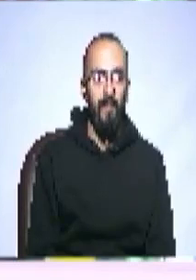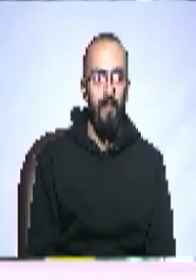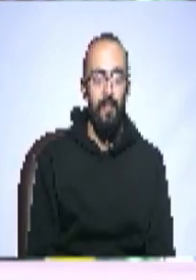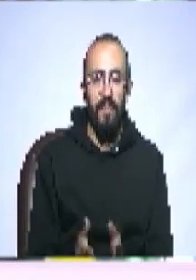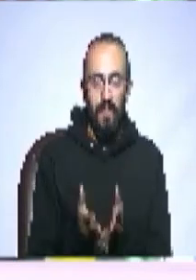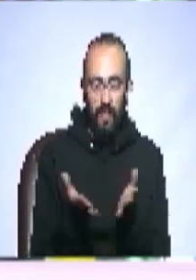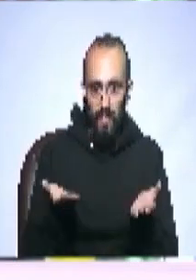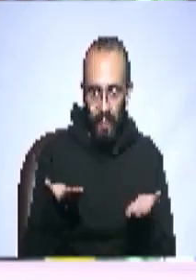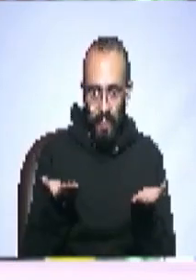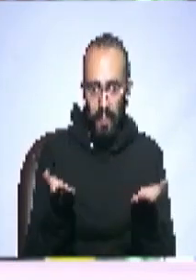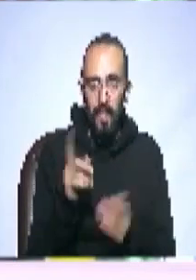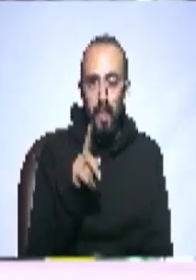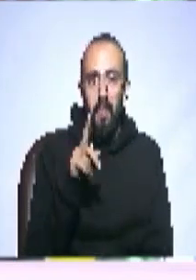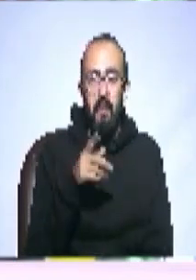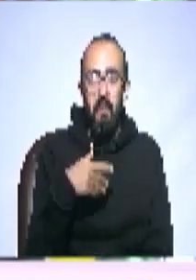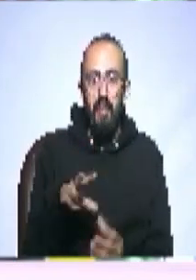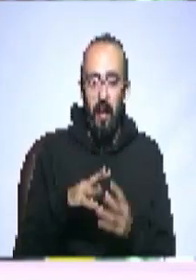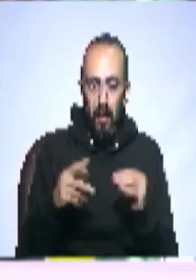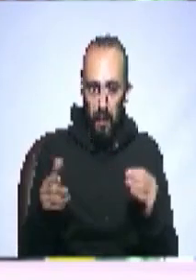صينيه بطاطا